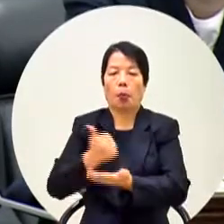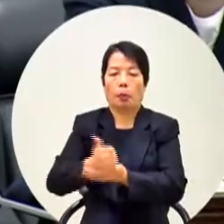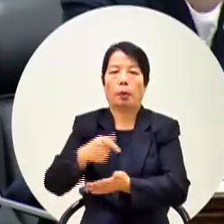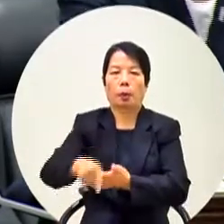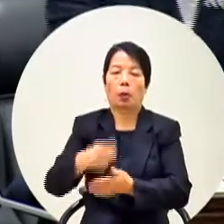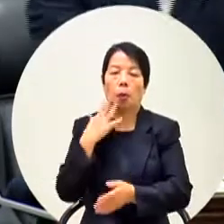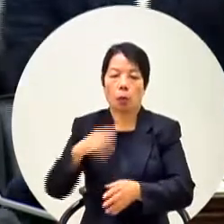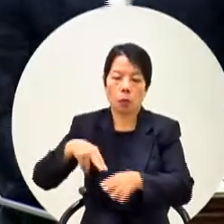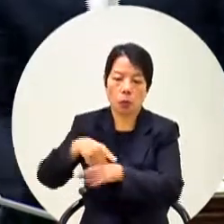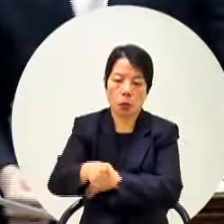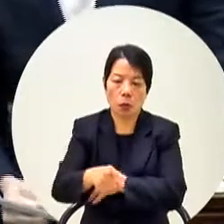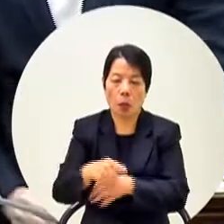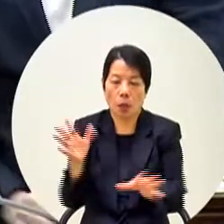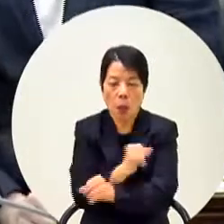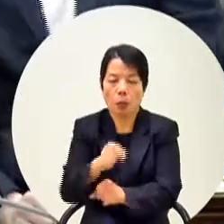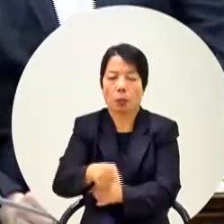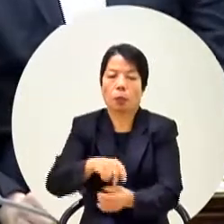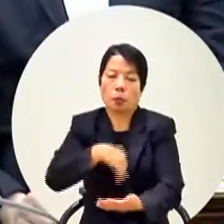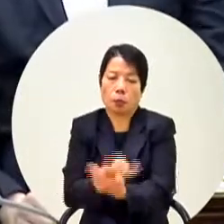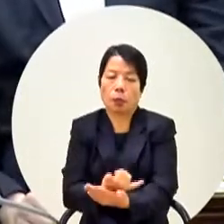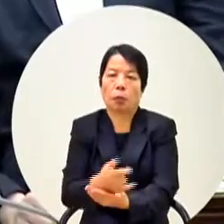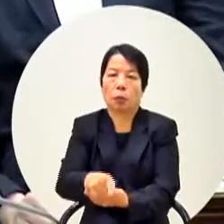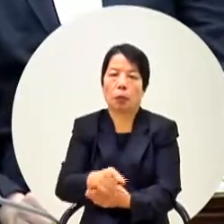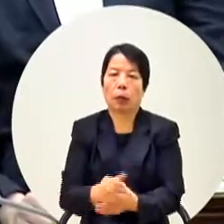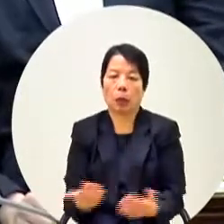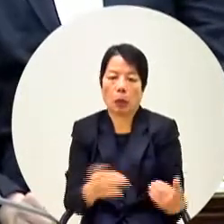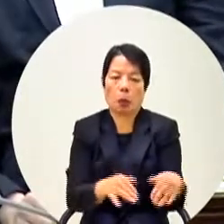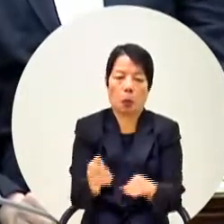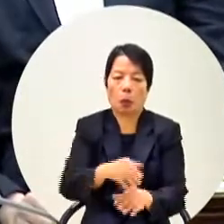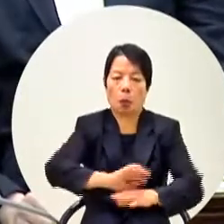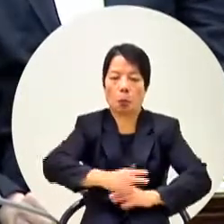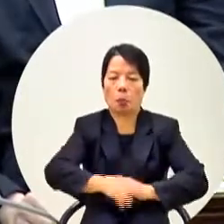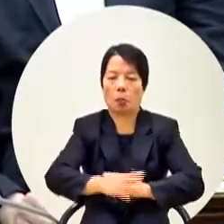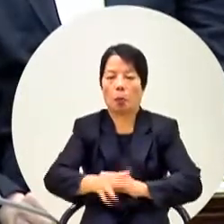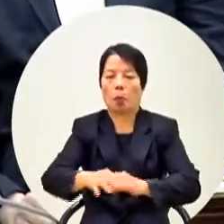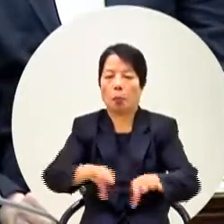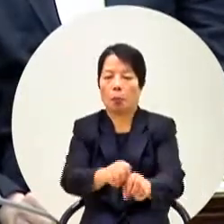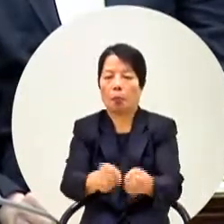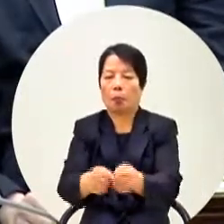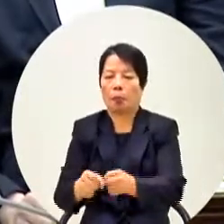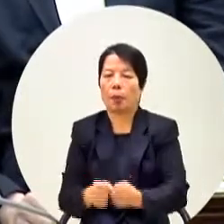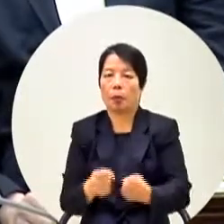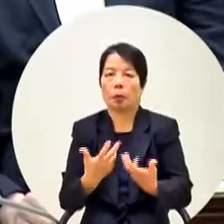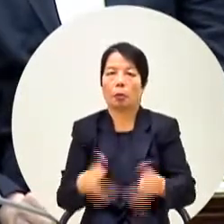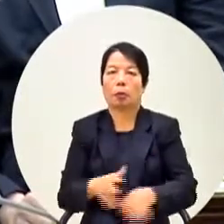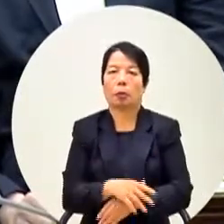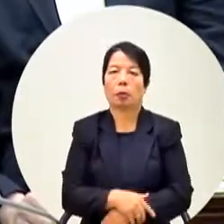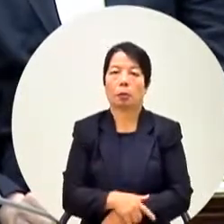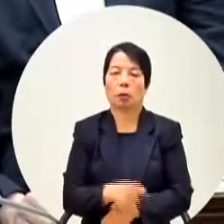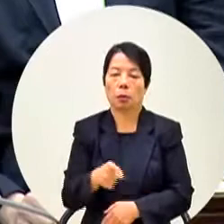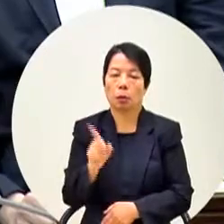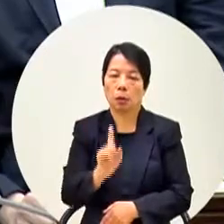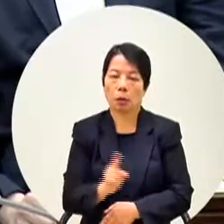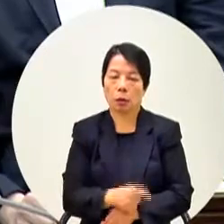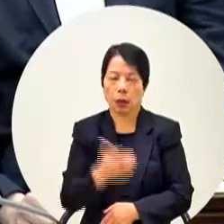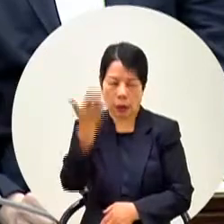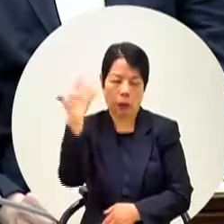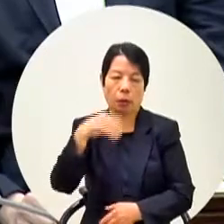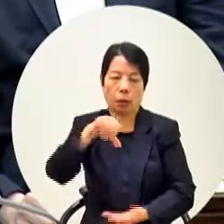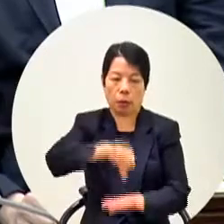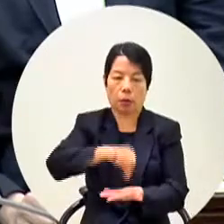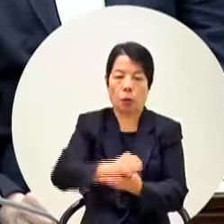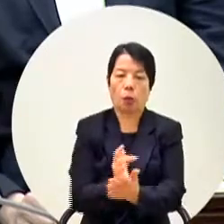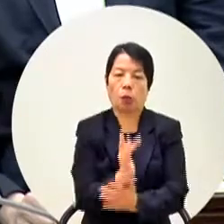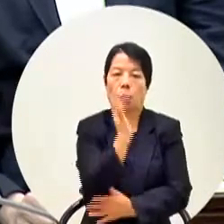啦。哦，这一窟一窟，哦，这一窟一窟，这拢啥物话？原地种树啊，树啊